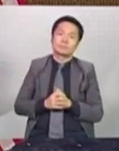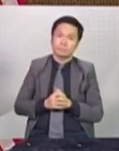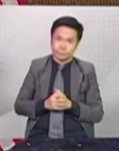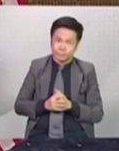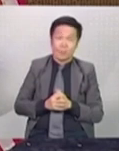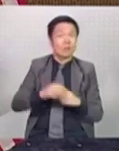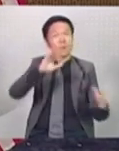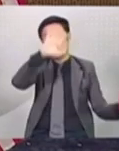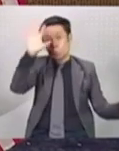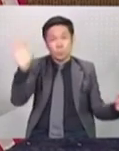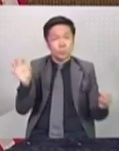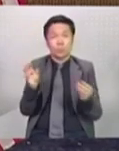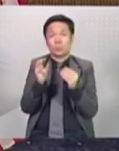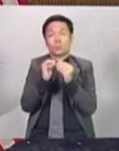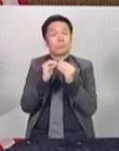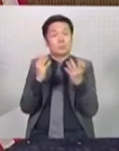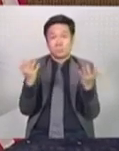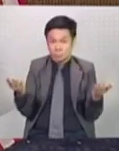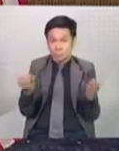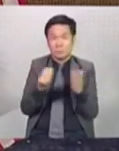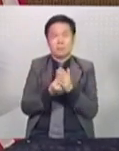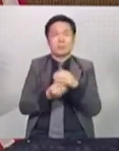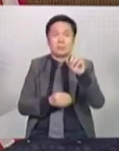melibatkan jumlah keseluruhan sekurang-kurangnya